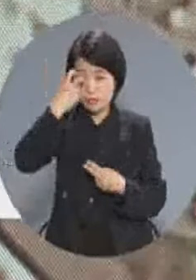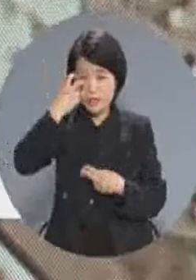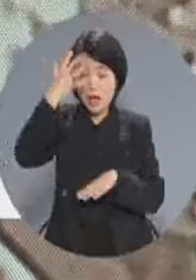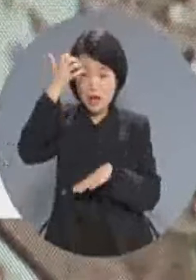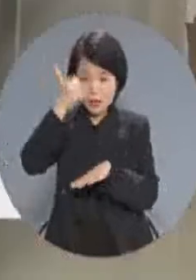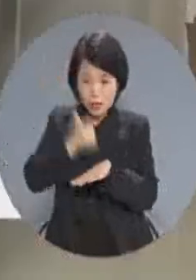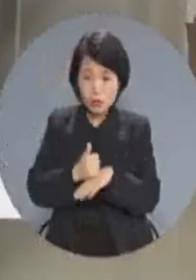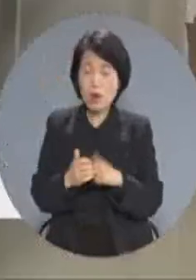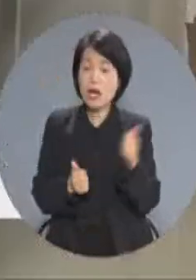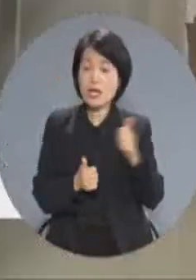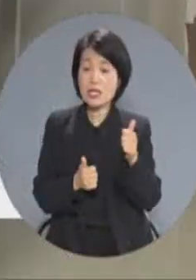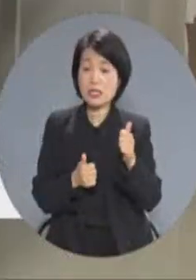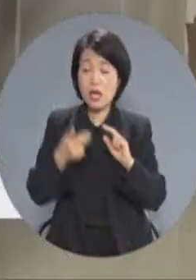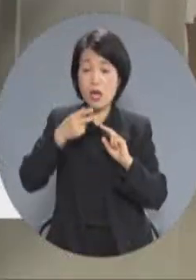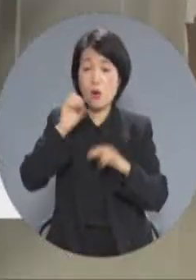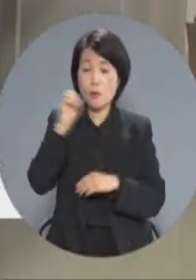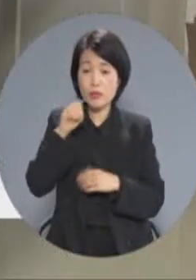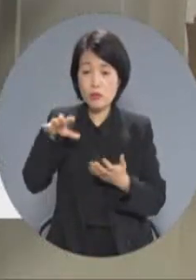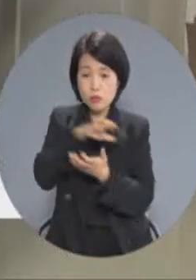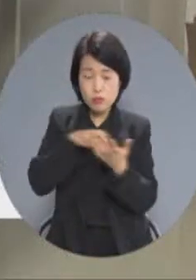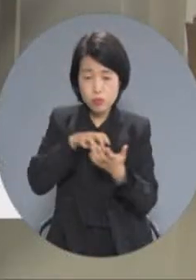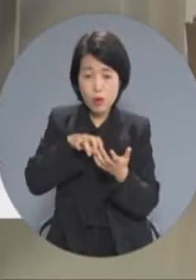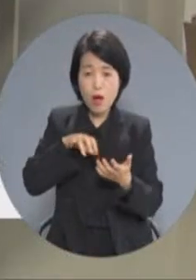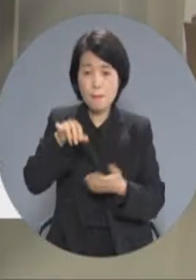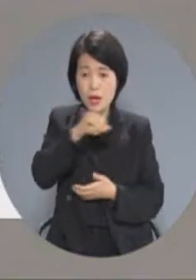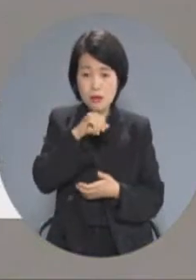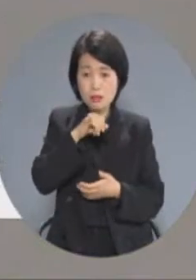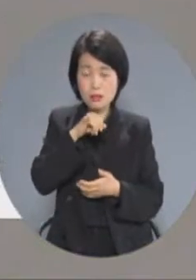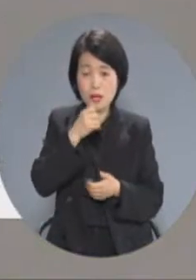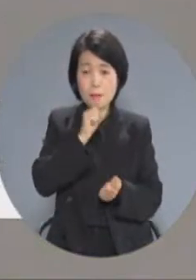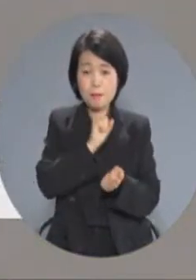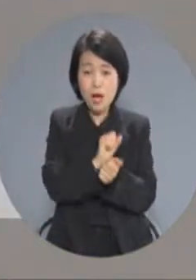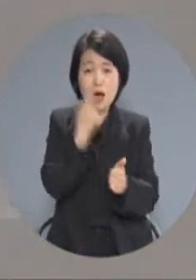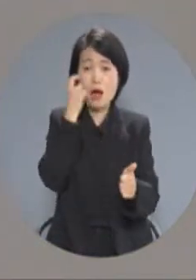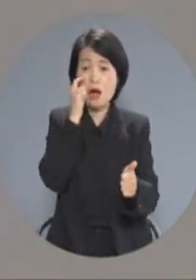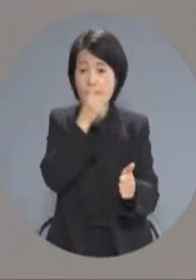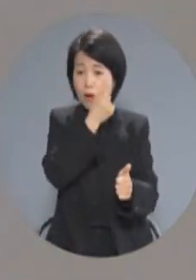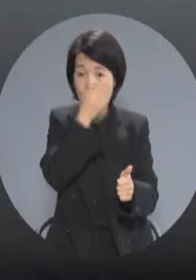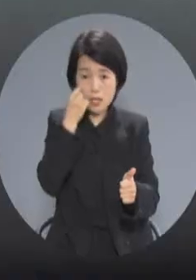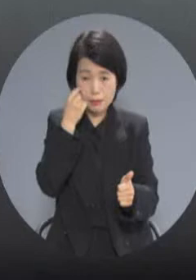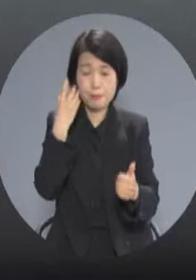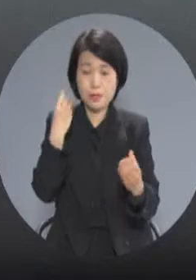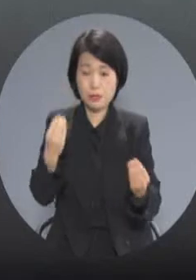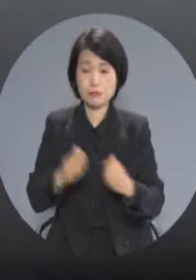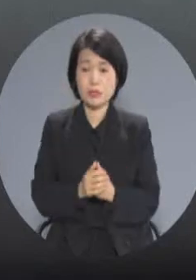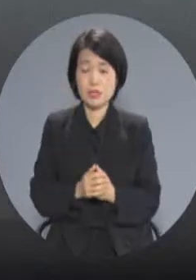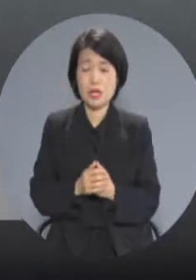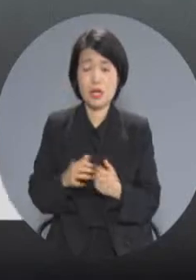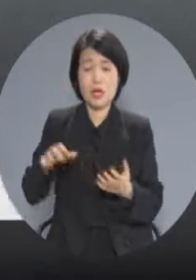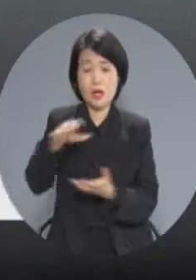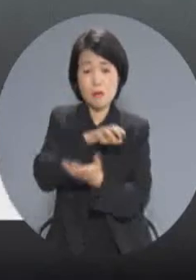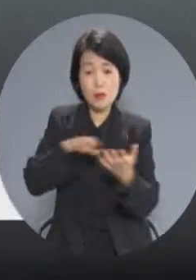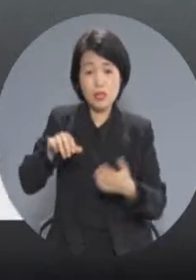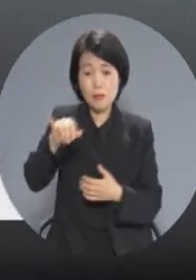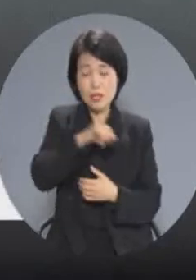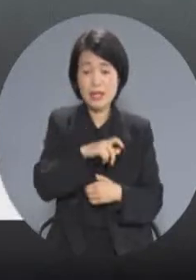결과 A씨의 오미크론 재조합 변이 바이러스 감염이 확인됐습니다. 변이 바이러스가